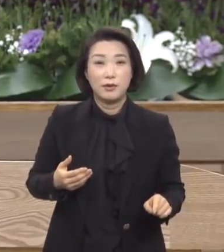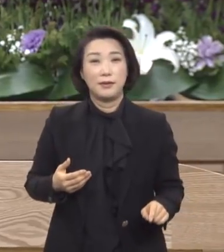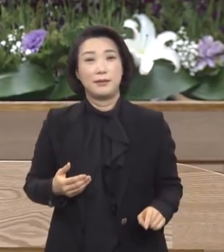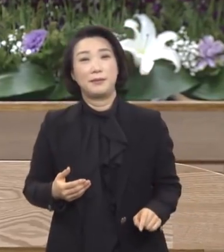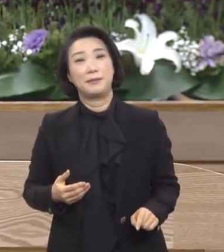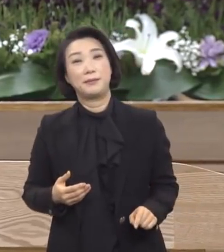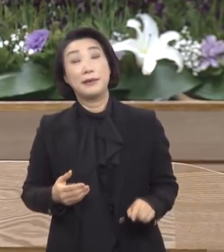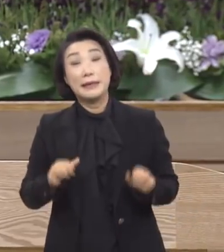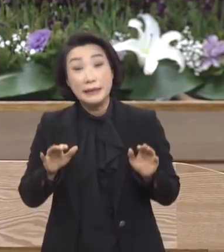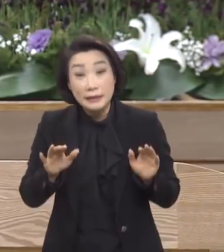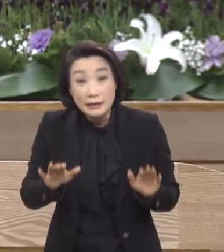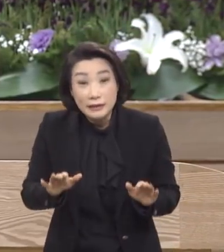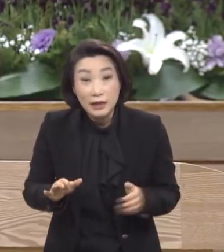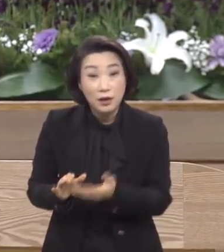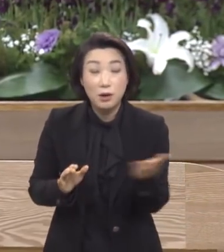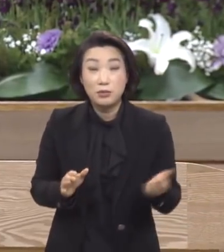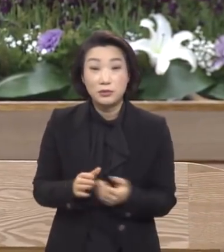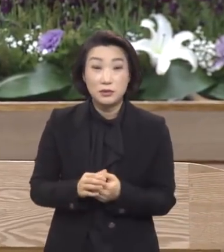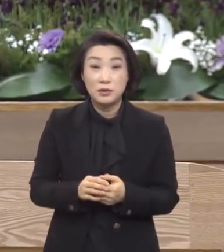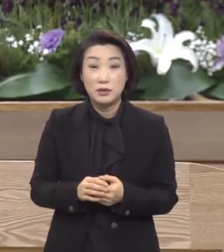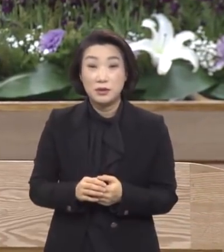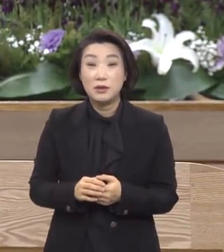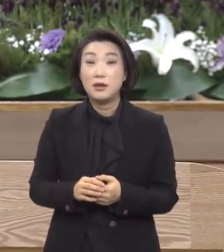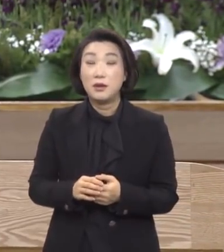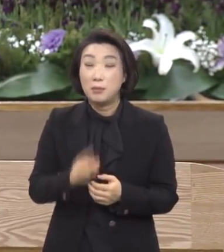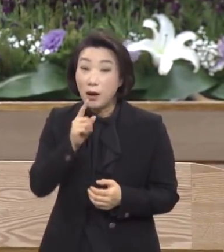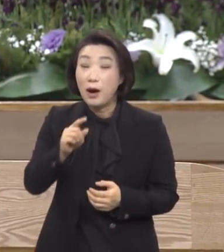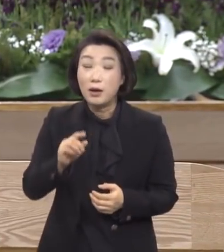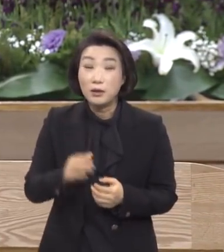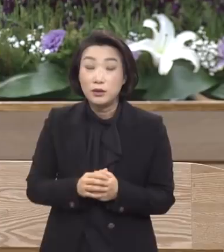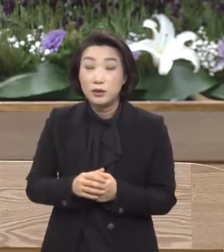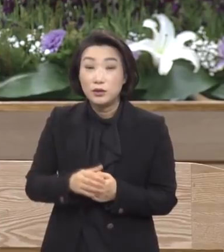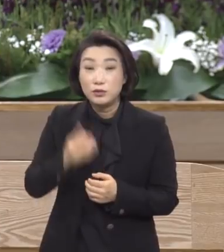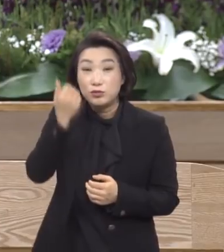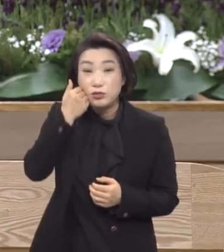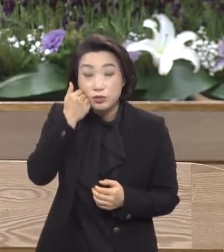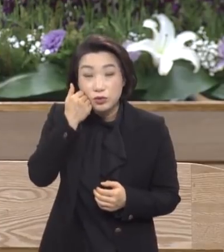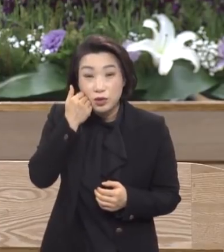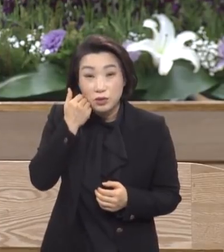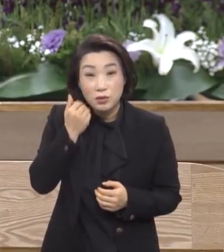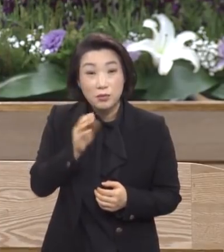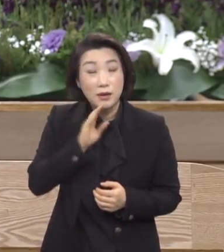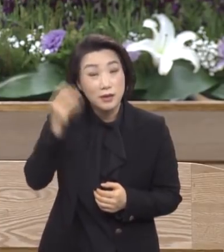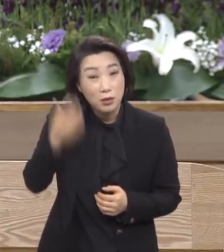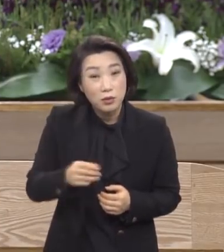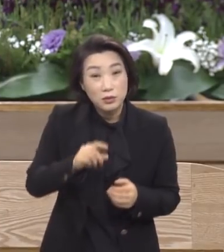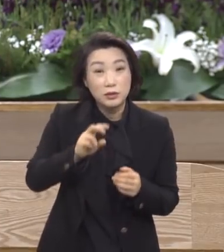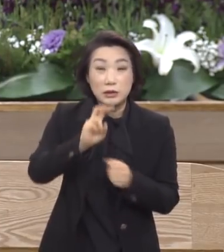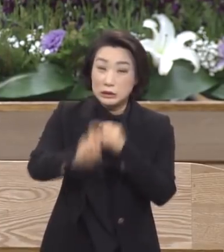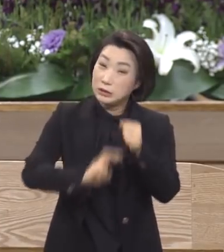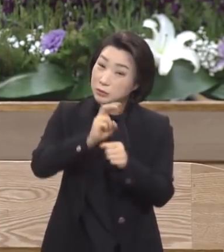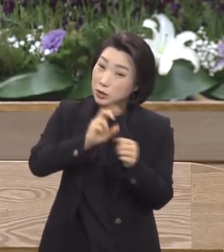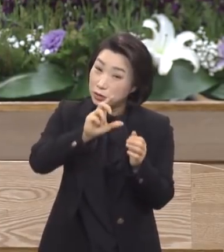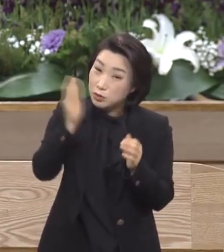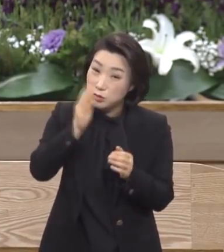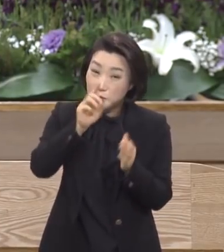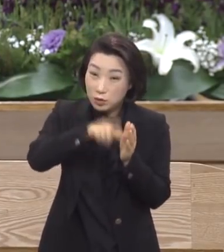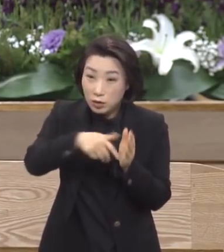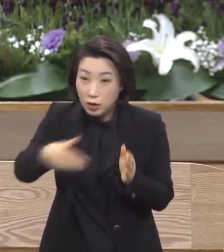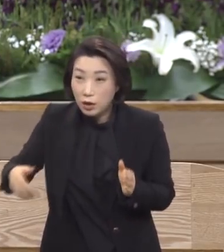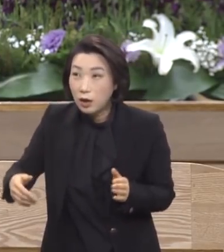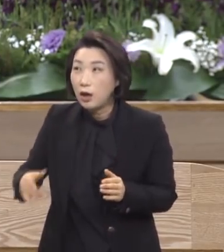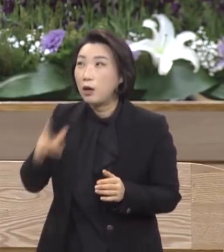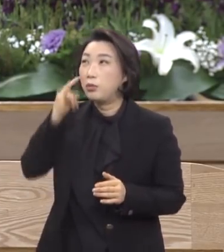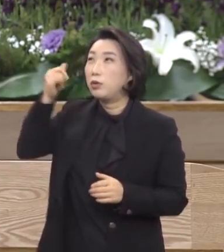응? 그런데 누구 말이 맞으냐? 20년만 지나가면 우리 어머니 우리 아버지 말씀이 맞았네.